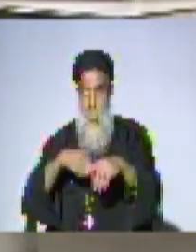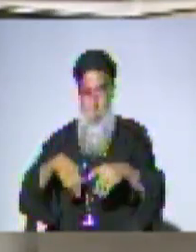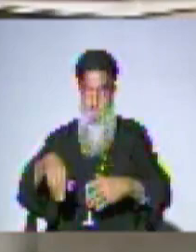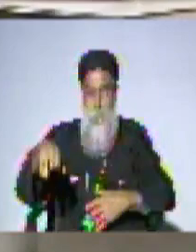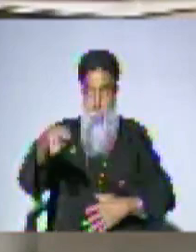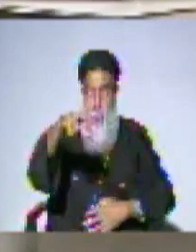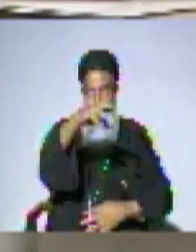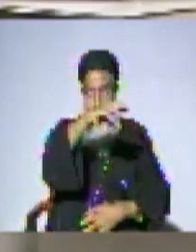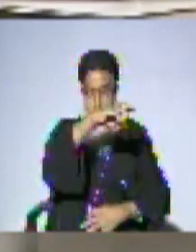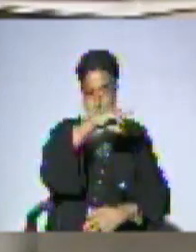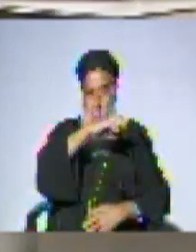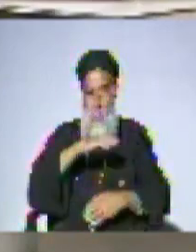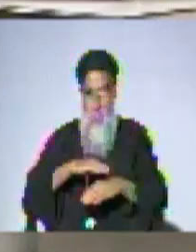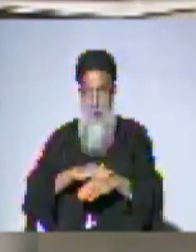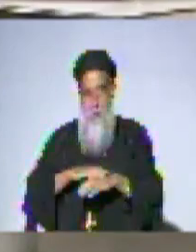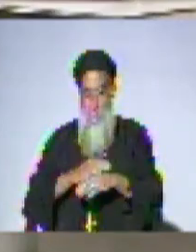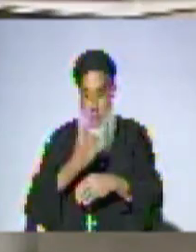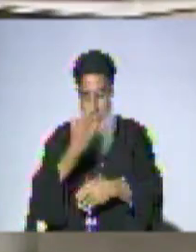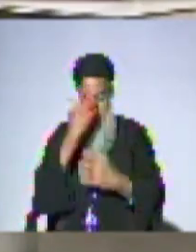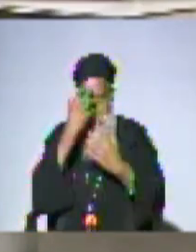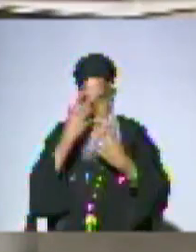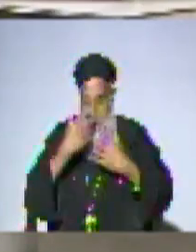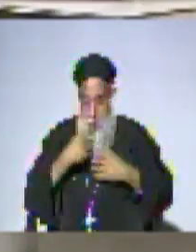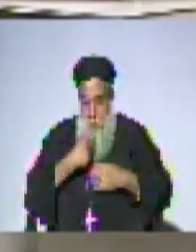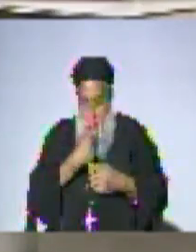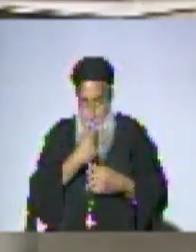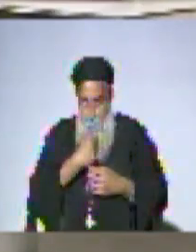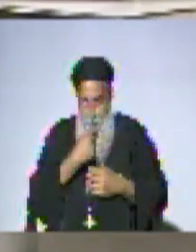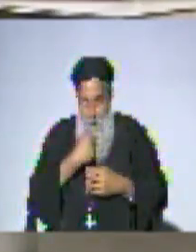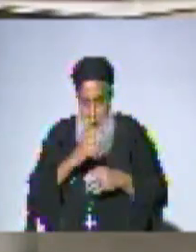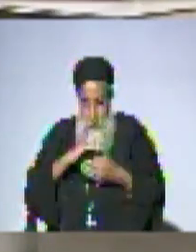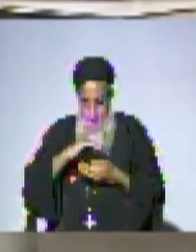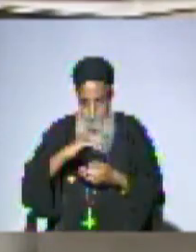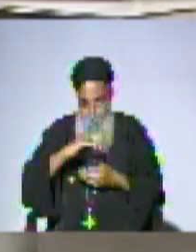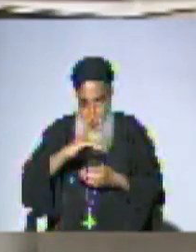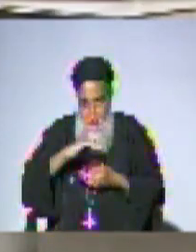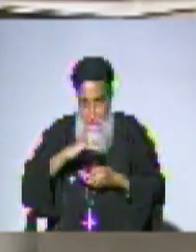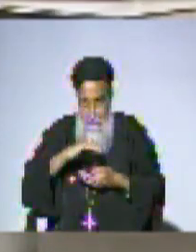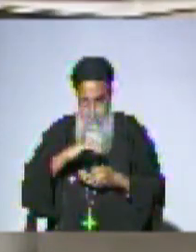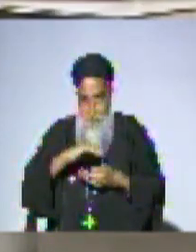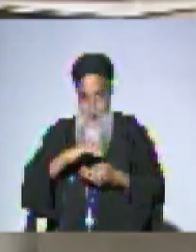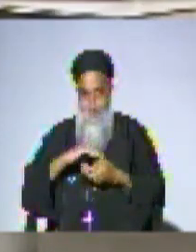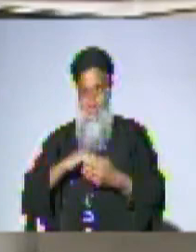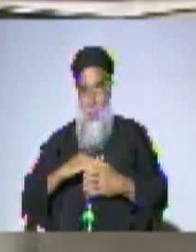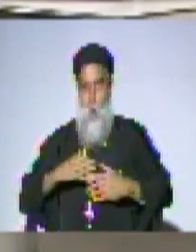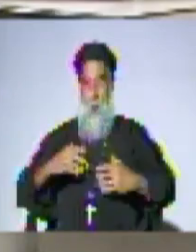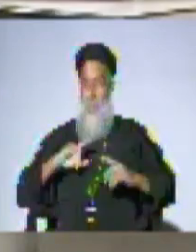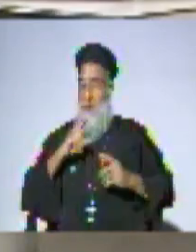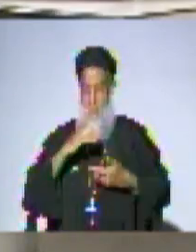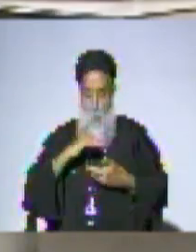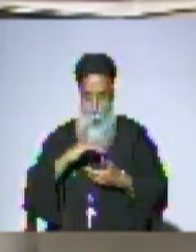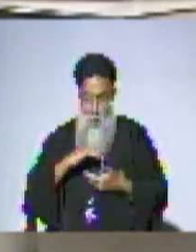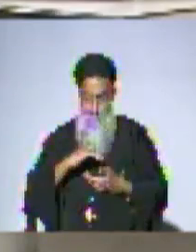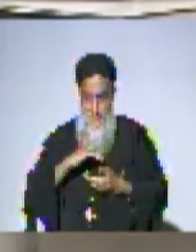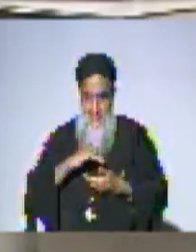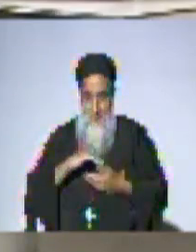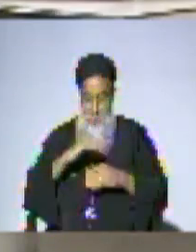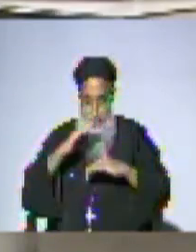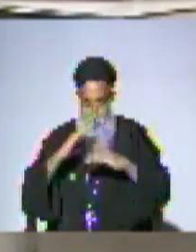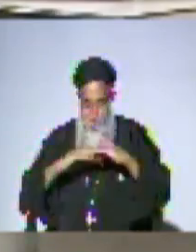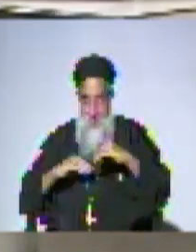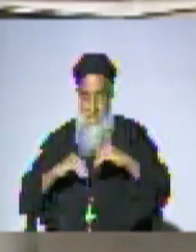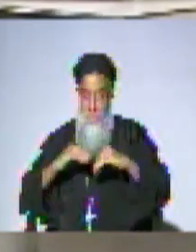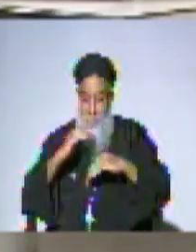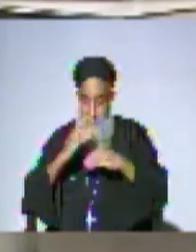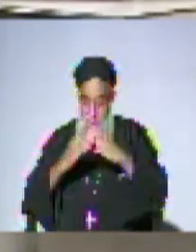يعني يشعر بضآلته، ويشعر بأنه حاجة يعني كون ربنا